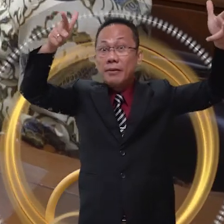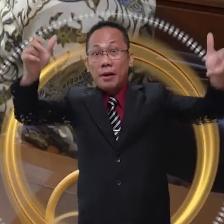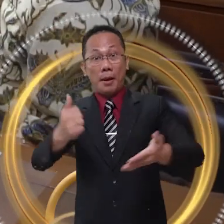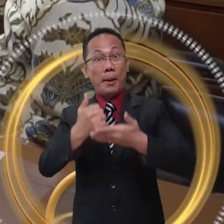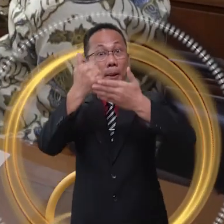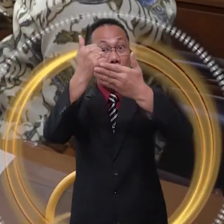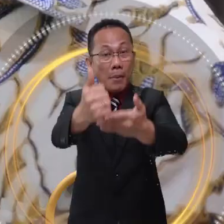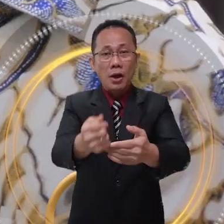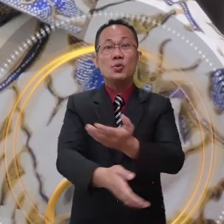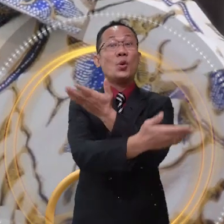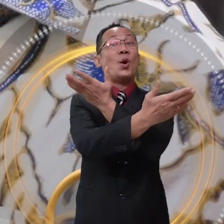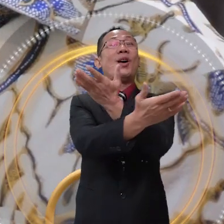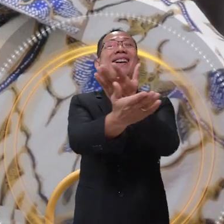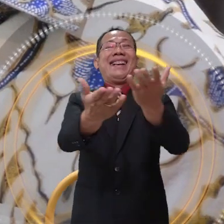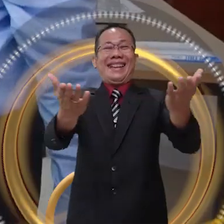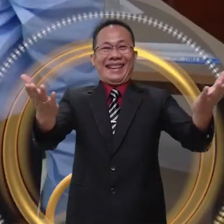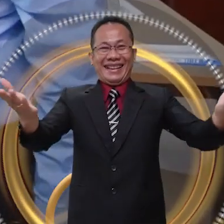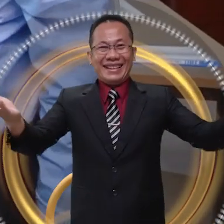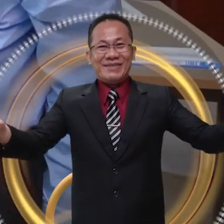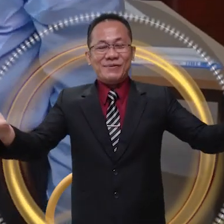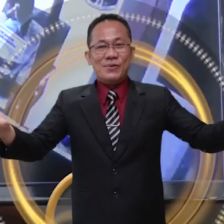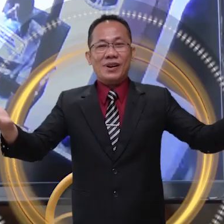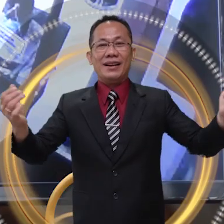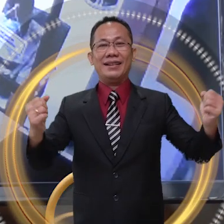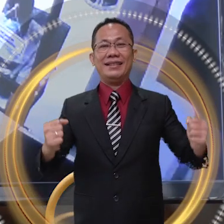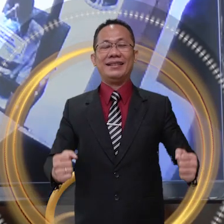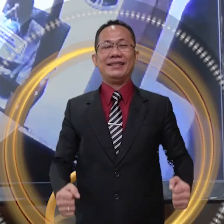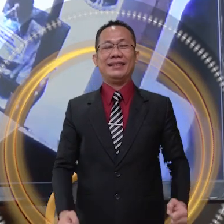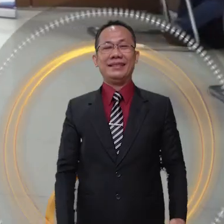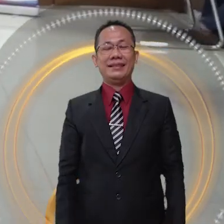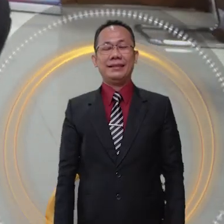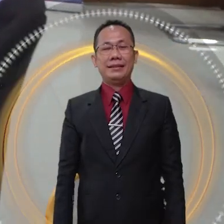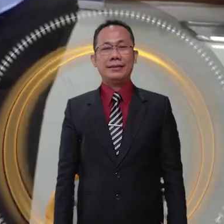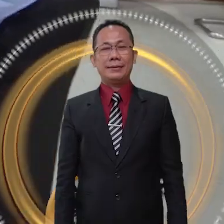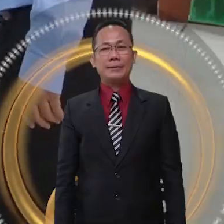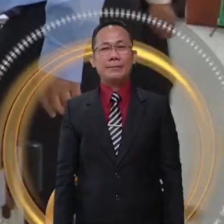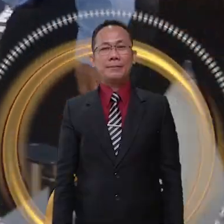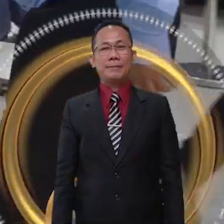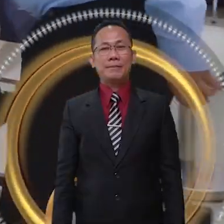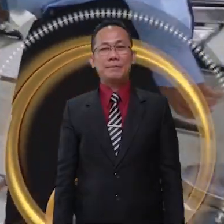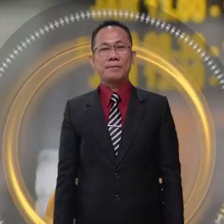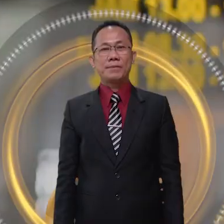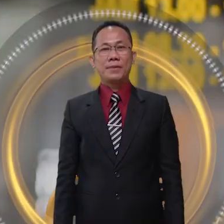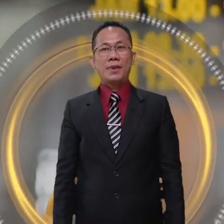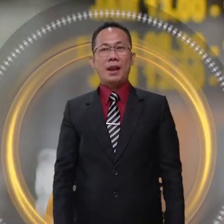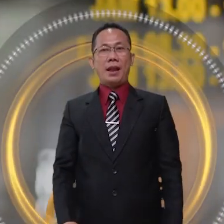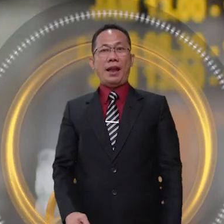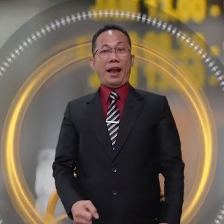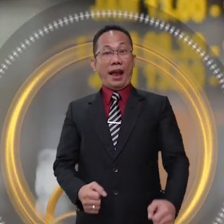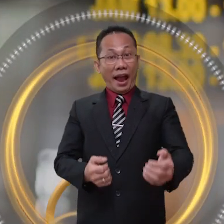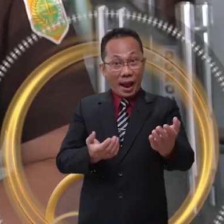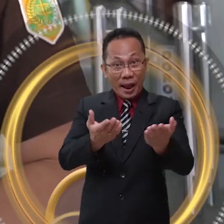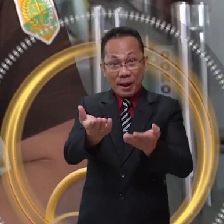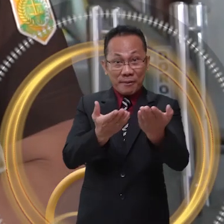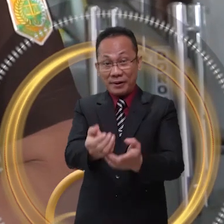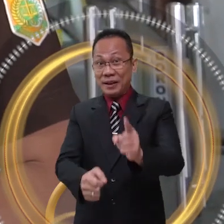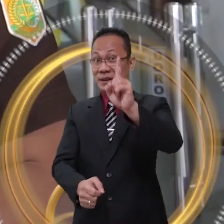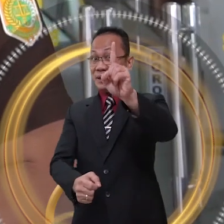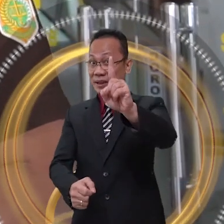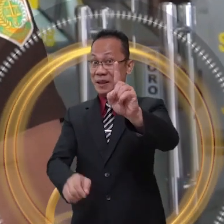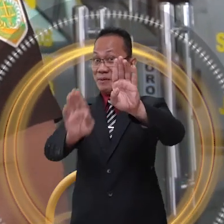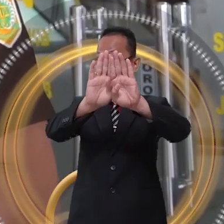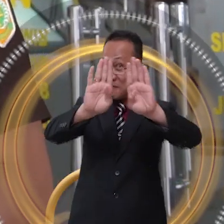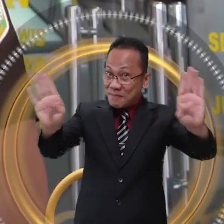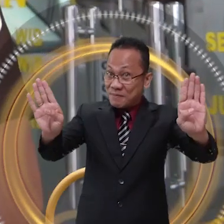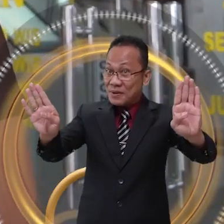kamera CCTV dihadirkan guna memberikan pelayanan prima kepada masyarakat. Dengan adanya PTSP